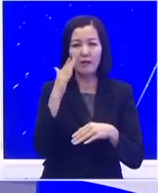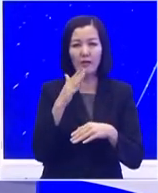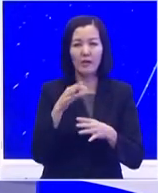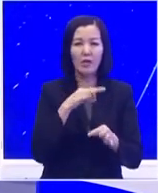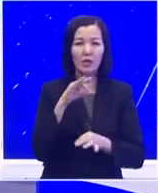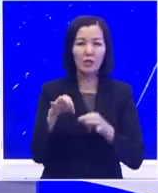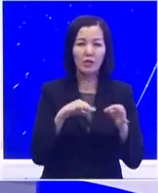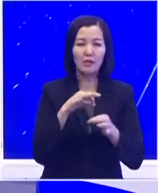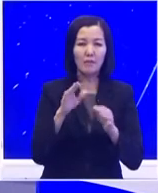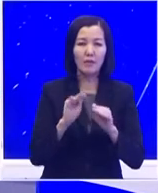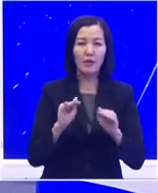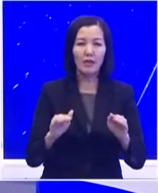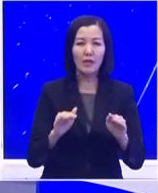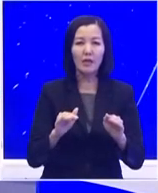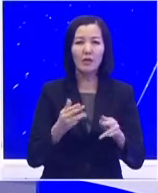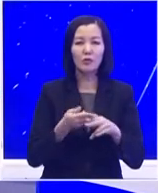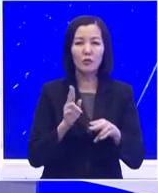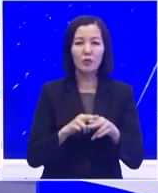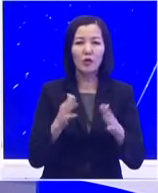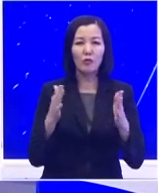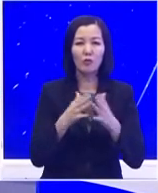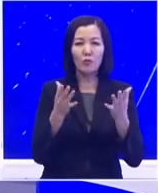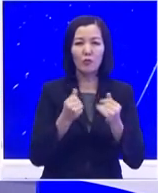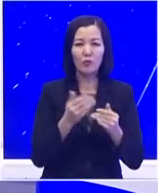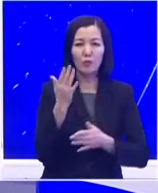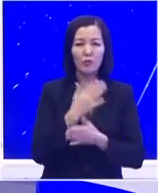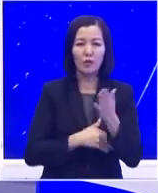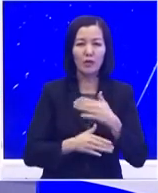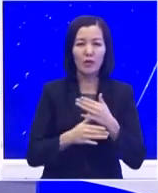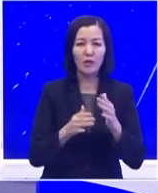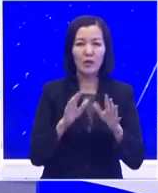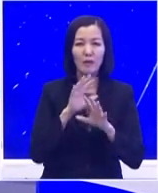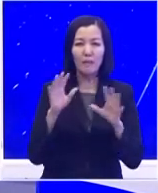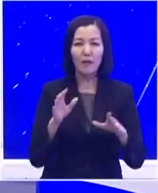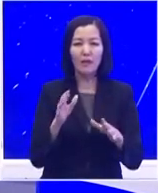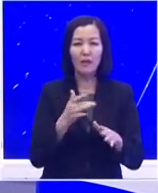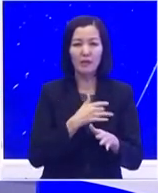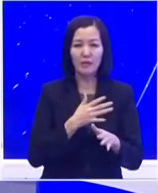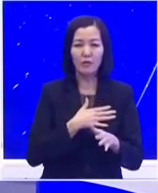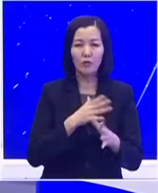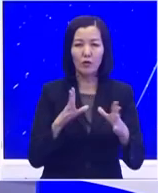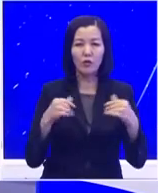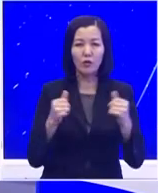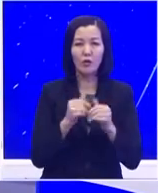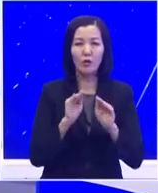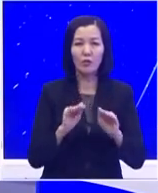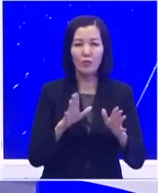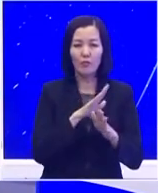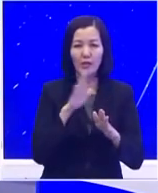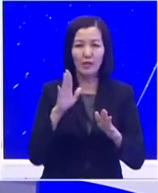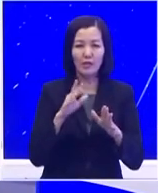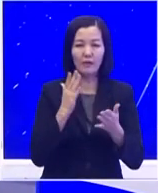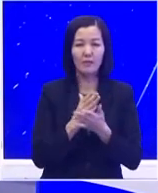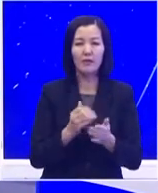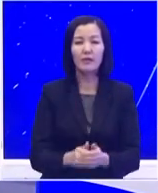атына қамқорлығынсыз қалған балалар. Сондай-ақ үйлі болғандардың қатарында мүгедек бала асырап отырған жанұялар мен көп балалы аналар да